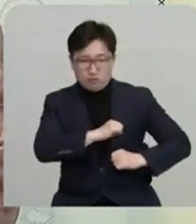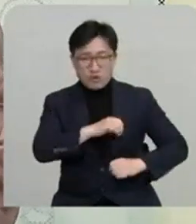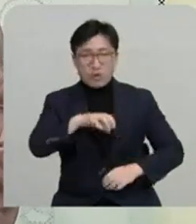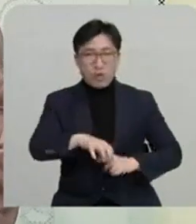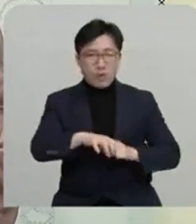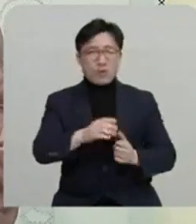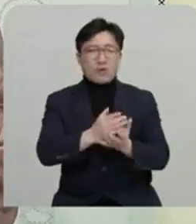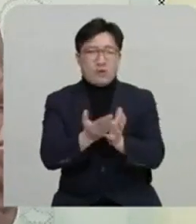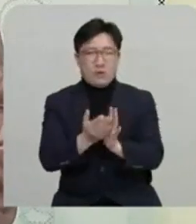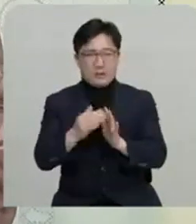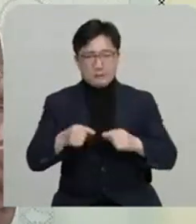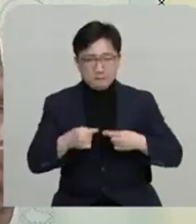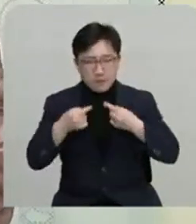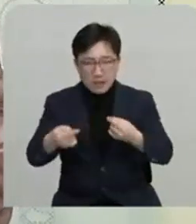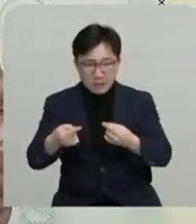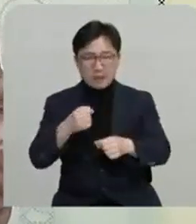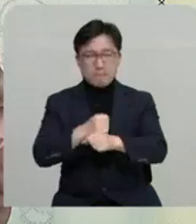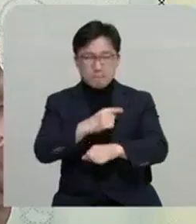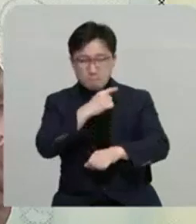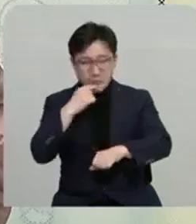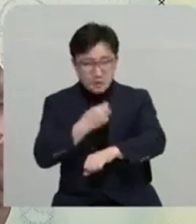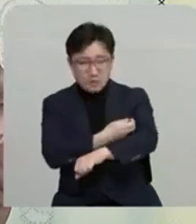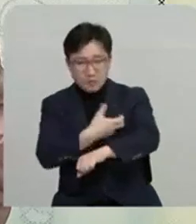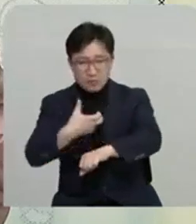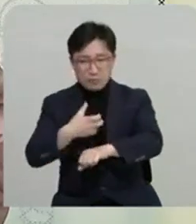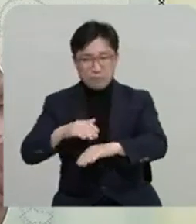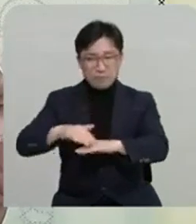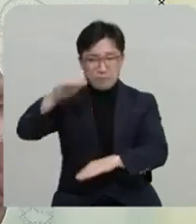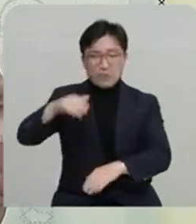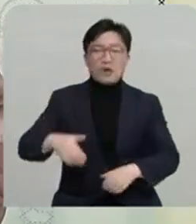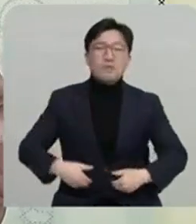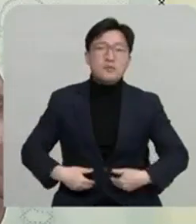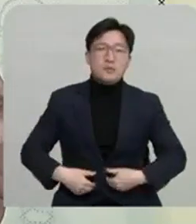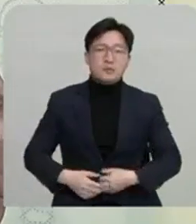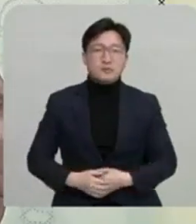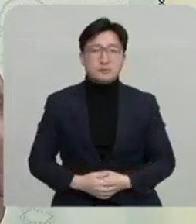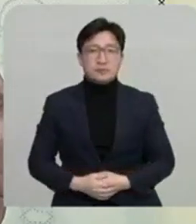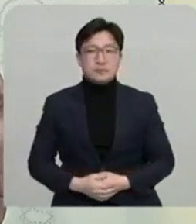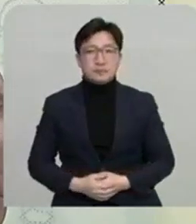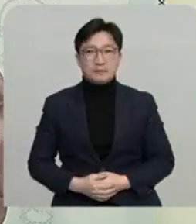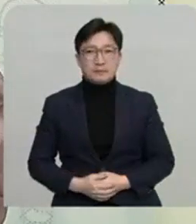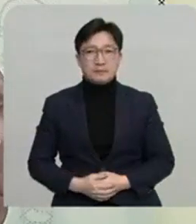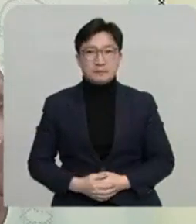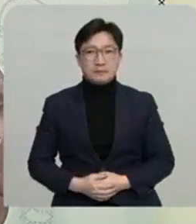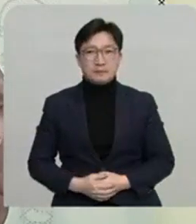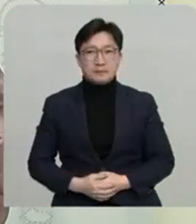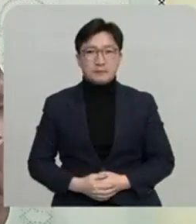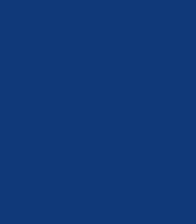시민들의 적극적인 참여가 절실한 상황입니다. KBS 뉴스 이수진입니다.